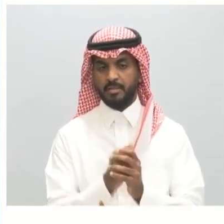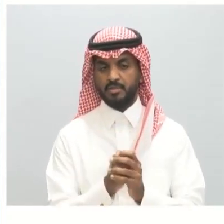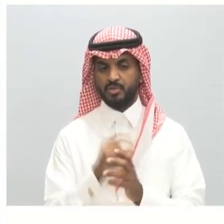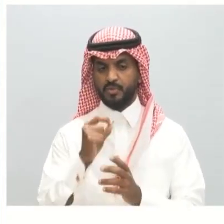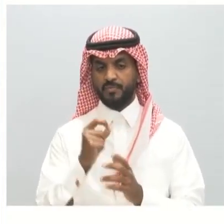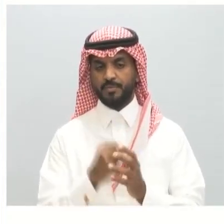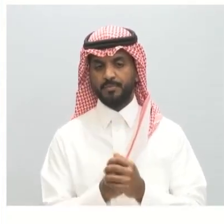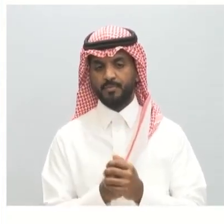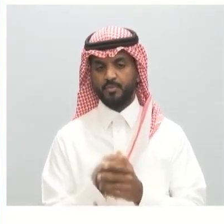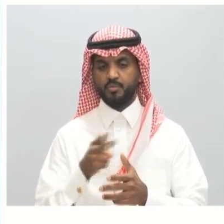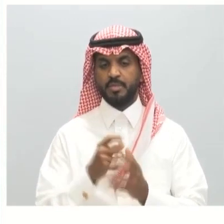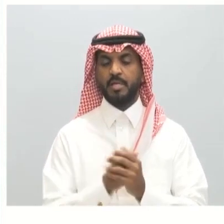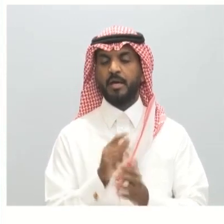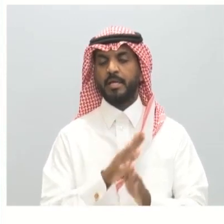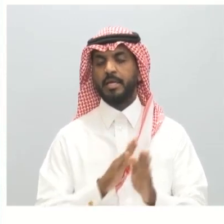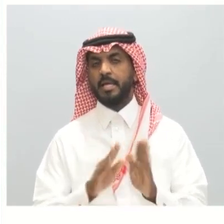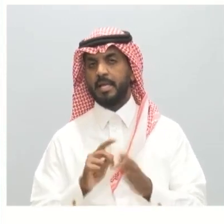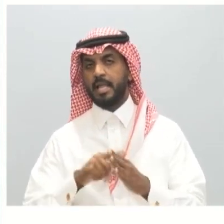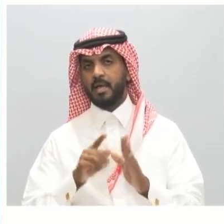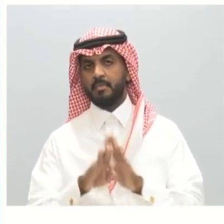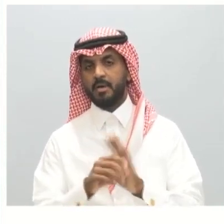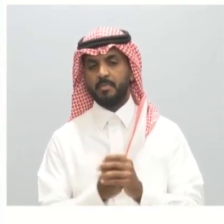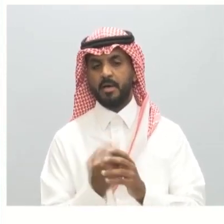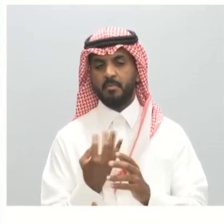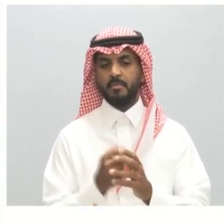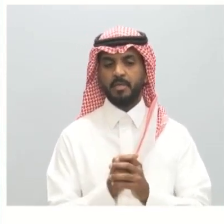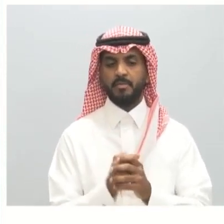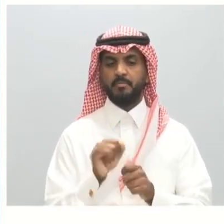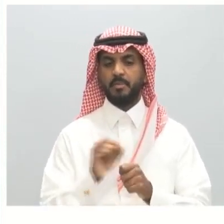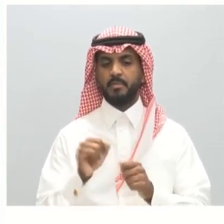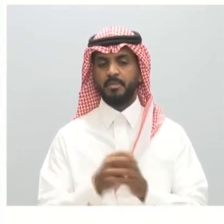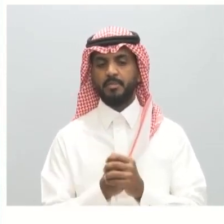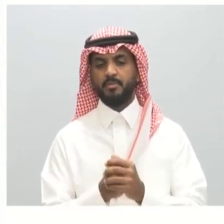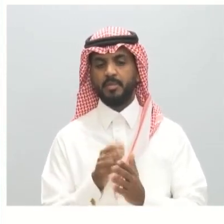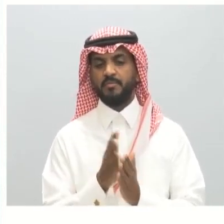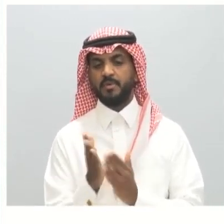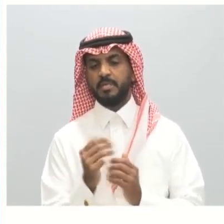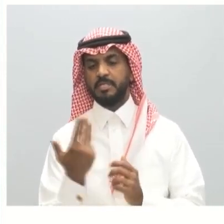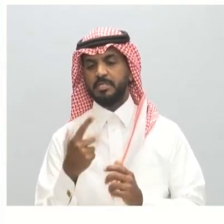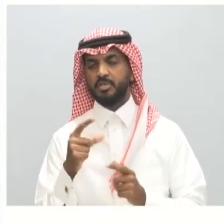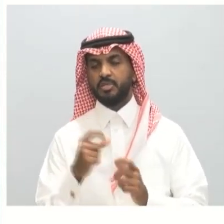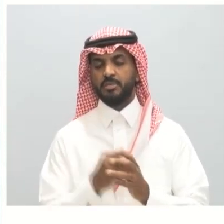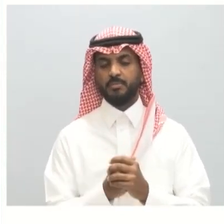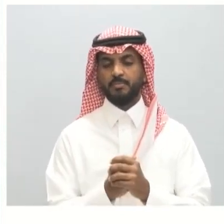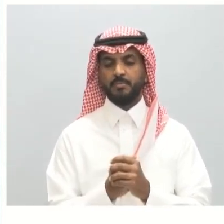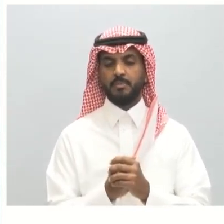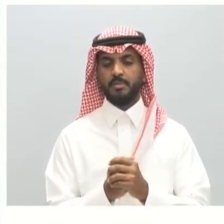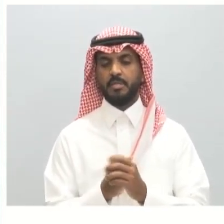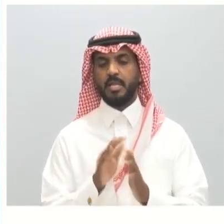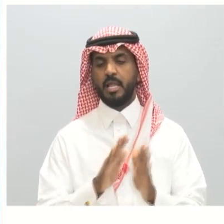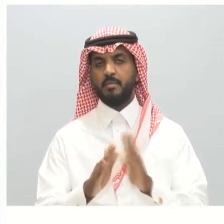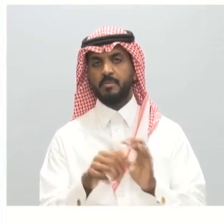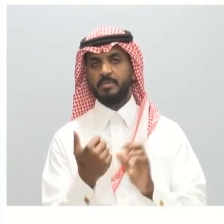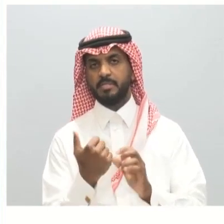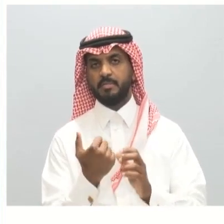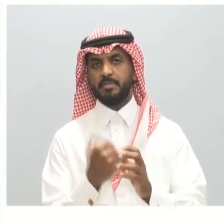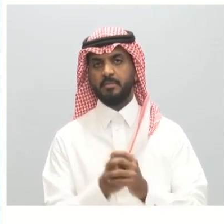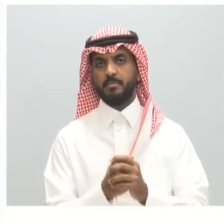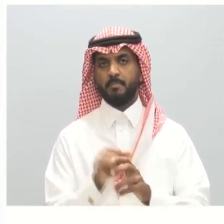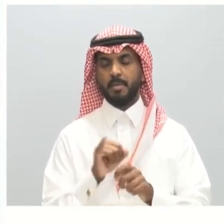اذا تحرك الى الامام عدد 400 مليمتر انعطف الى اليمين 90 درجه تحرك الى الامام 600